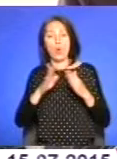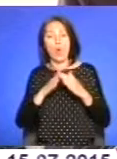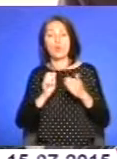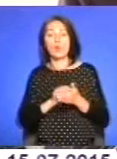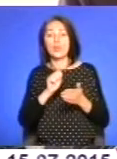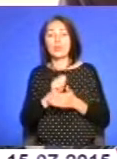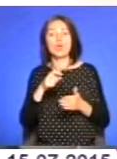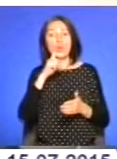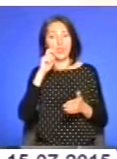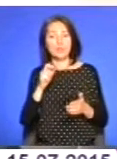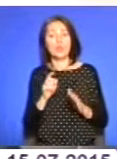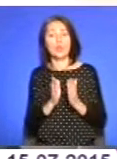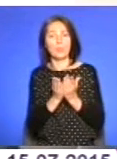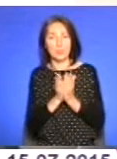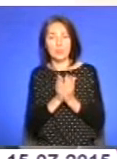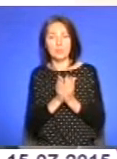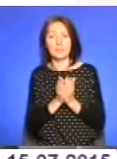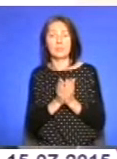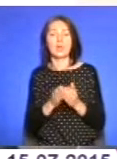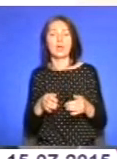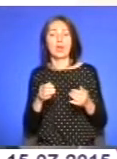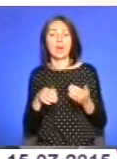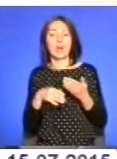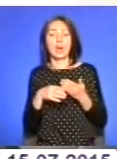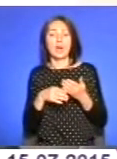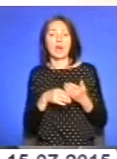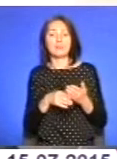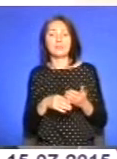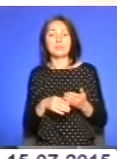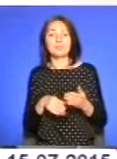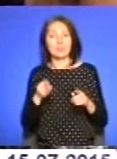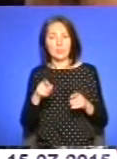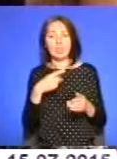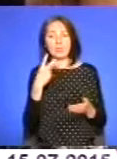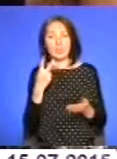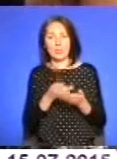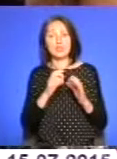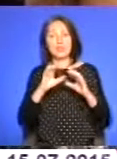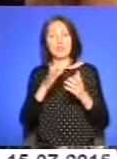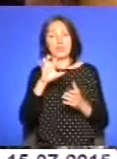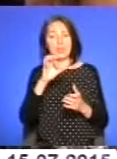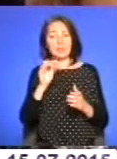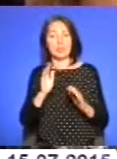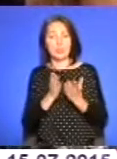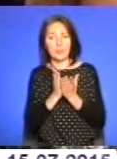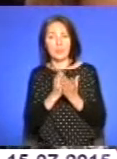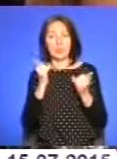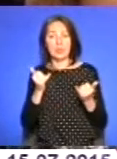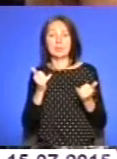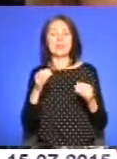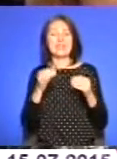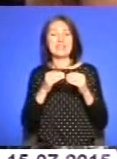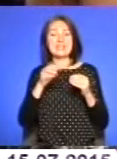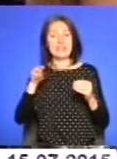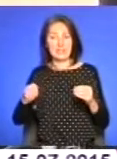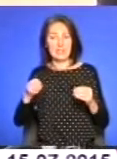років тому за сприяння руху «Зарваницька громадська ініціатива». Тоді побачило світ 500 примірників, тепер тираж становить 10